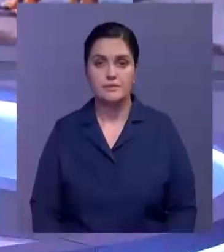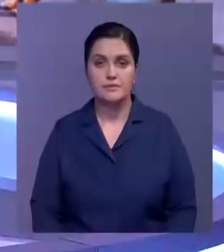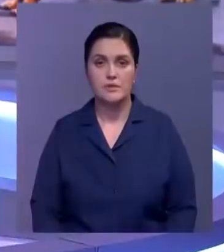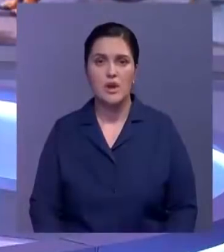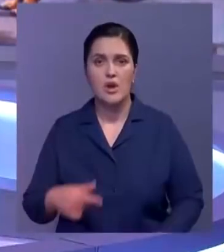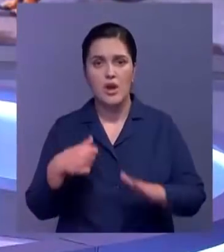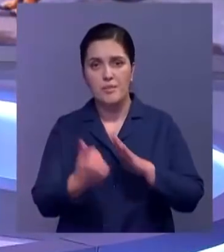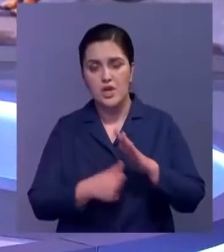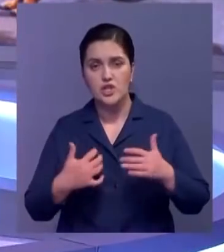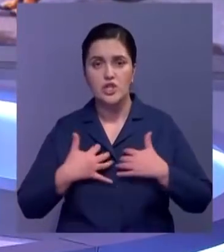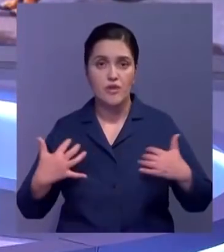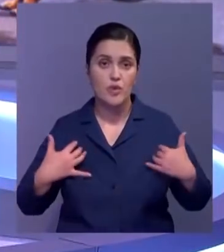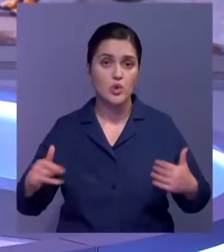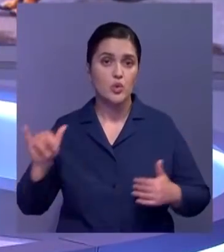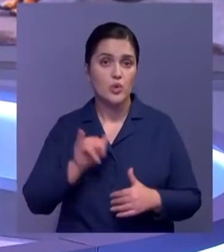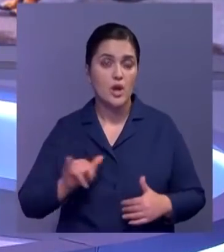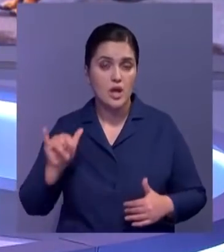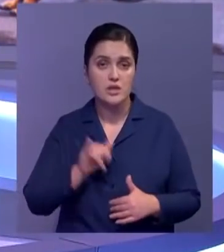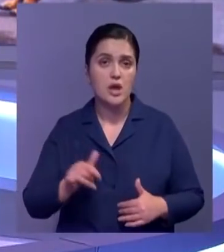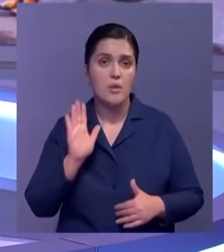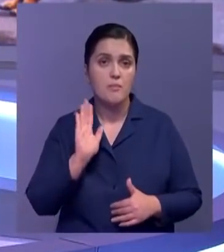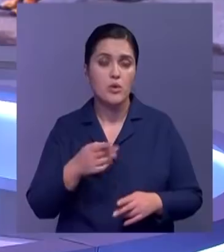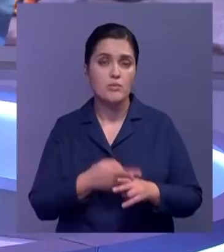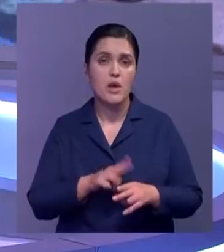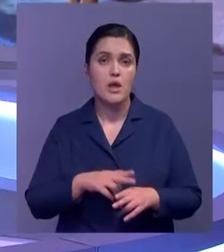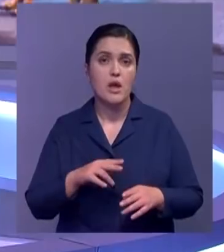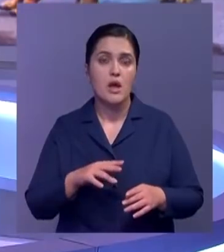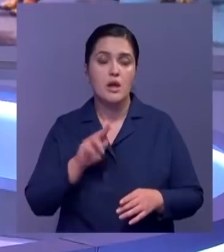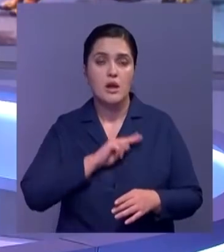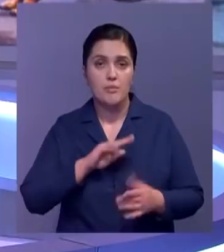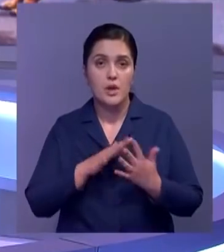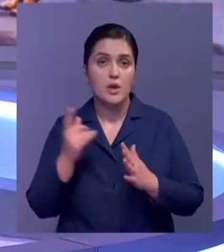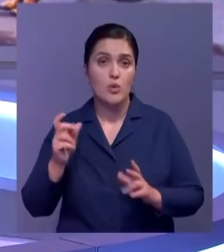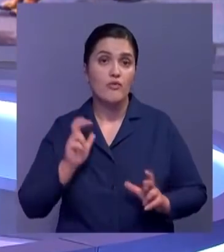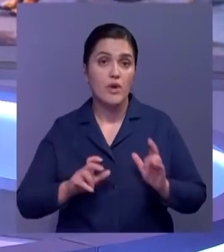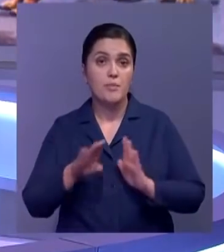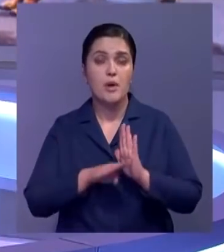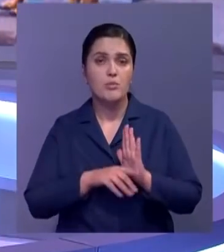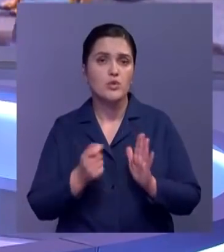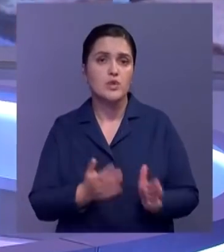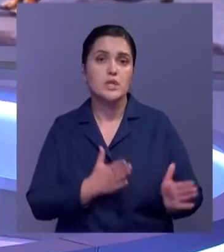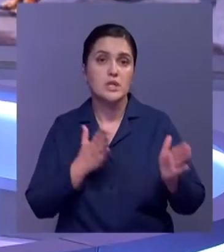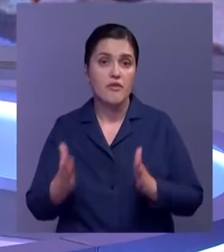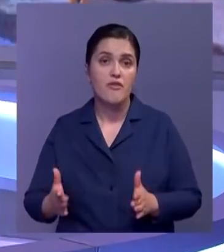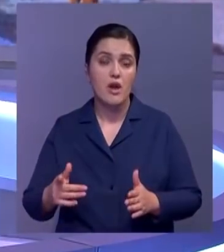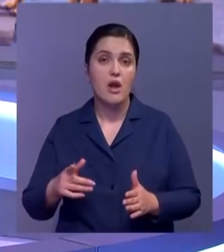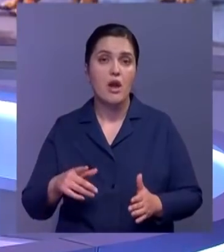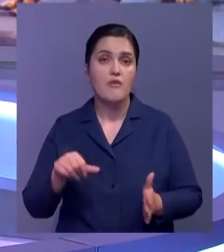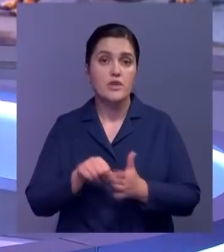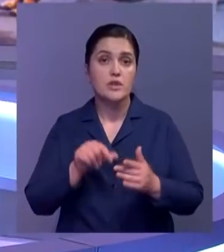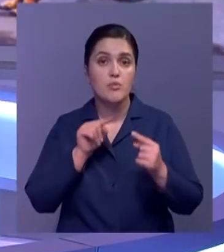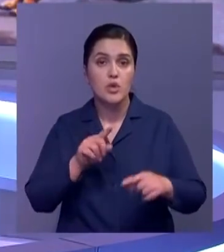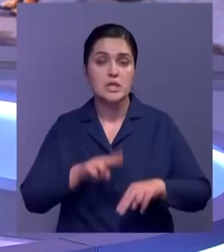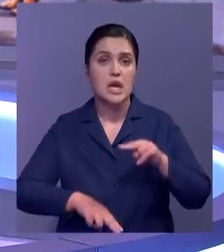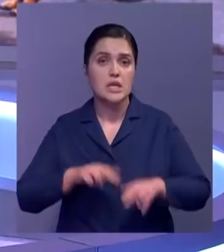Стерилизацией бродячих животных в Уральске займутся сотрудники Аграрного университета. Программа была на грани срыва после того, как жители выступили